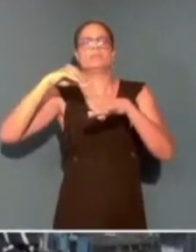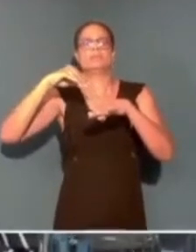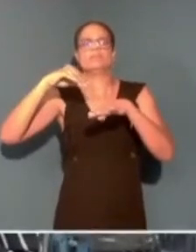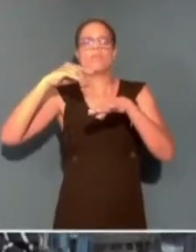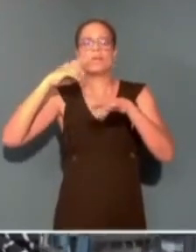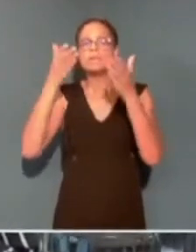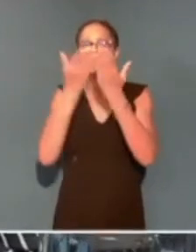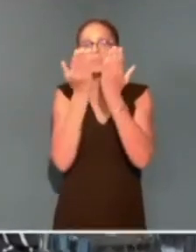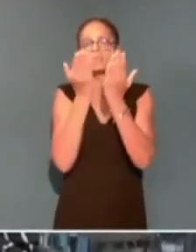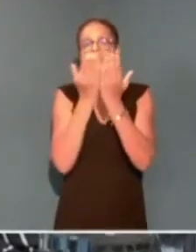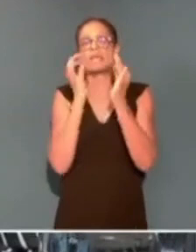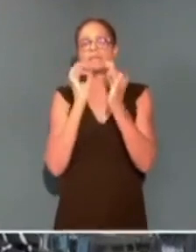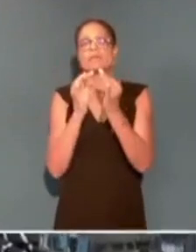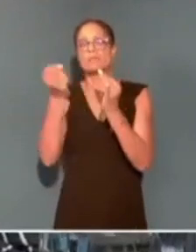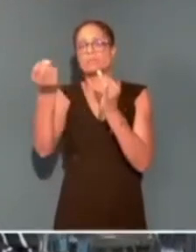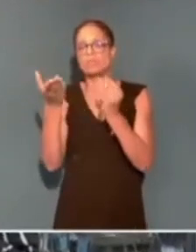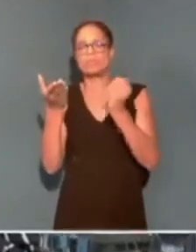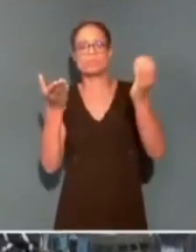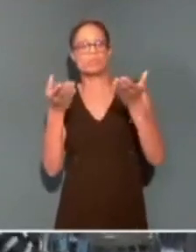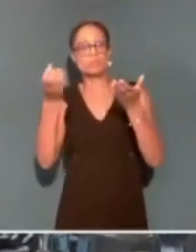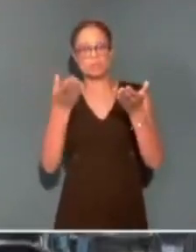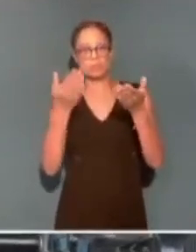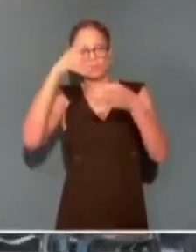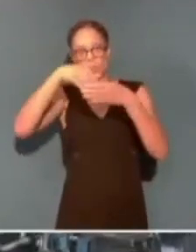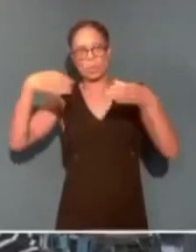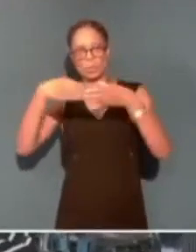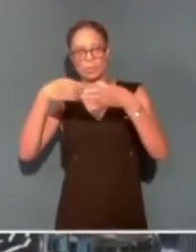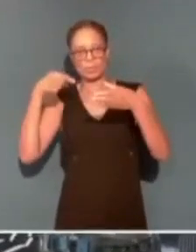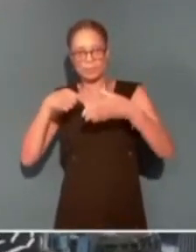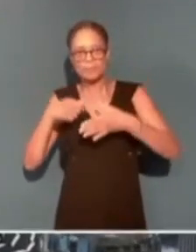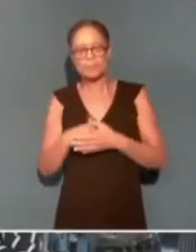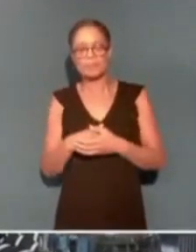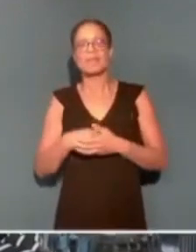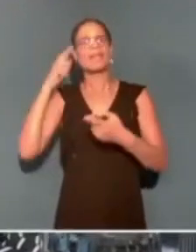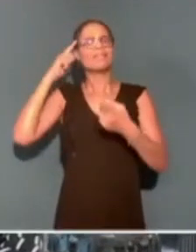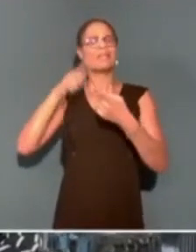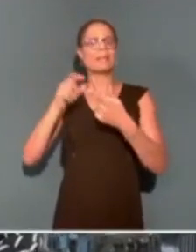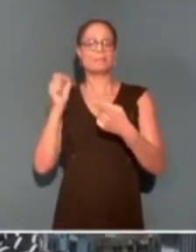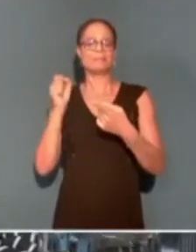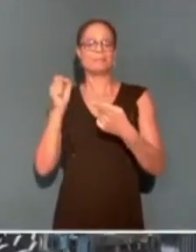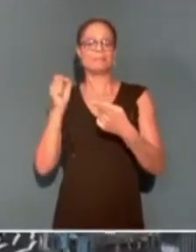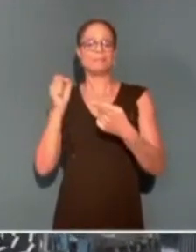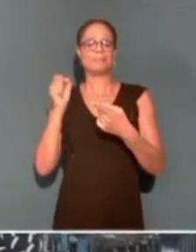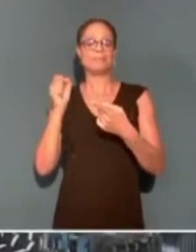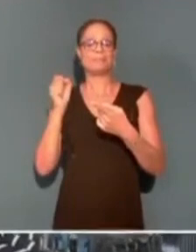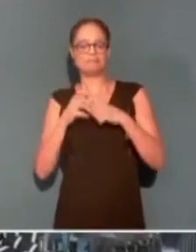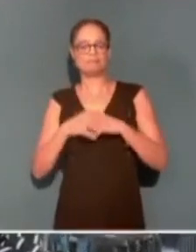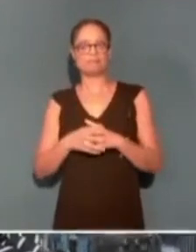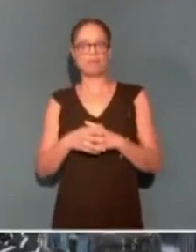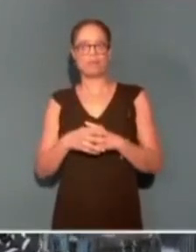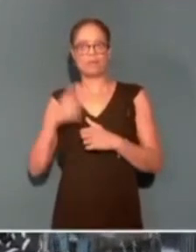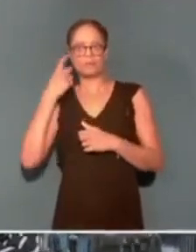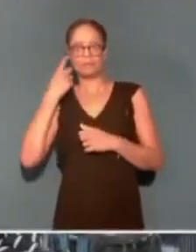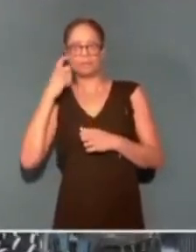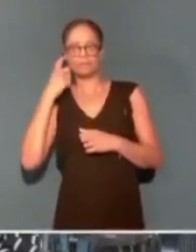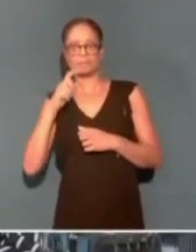Effectivement, je travaille au sein de ce groupe. Lorsque nous sommes arrivés sur cette thématique, nous avons vu que ce qu'il fallait... Il